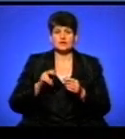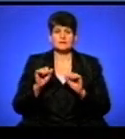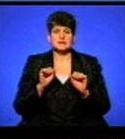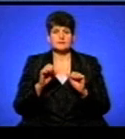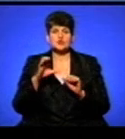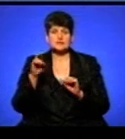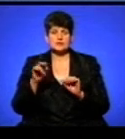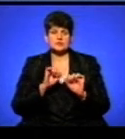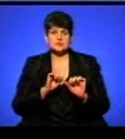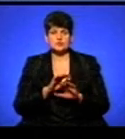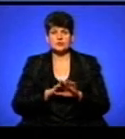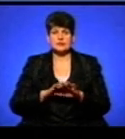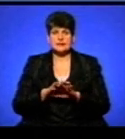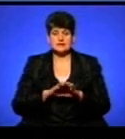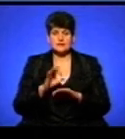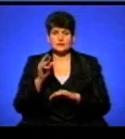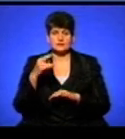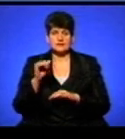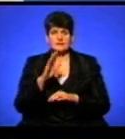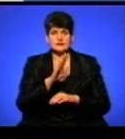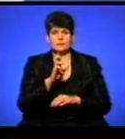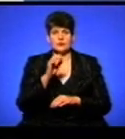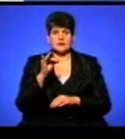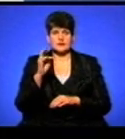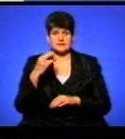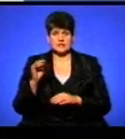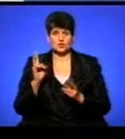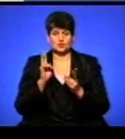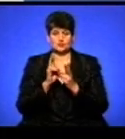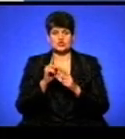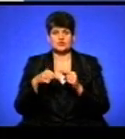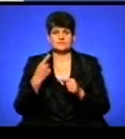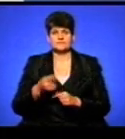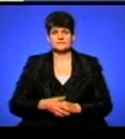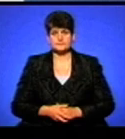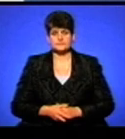департаменту соціального захисту населення облдержадміністрації Вадим Боярський. До зустрічі в ефірі.